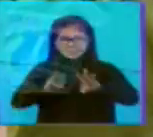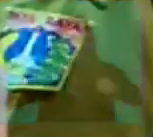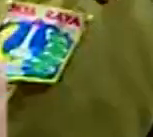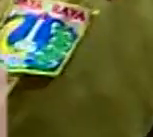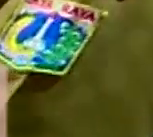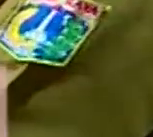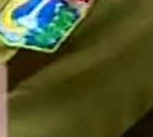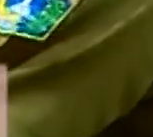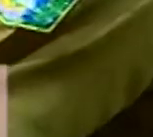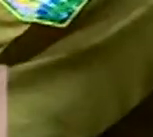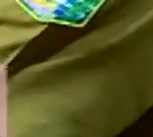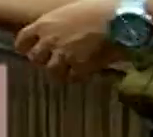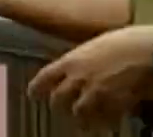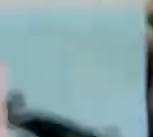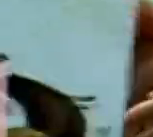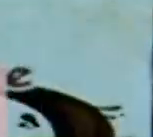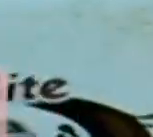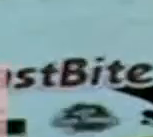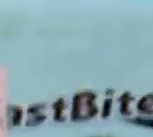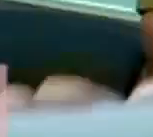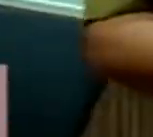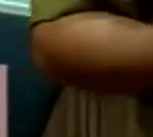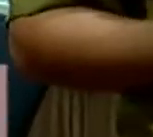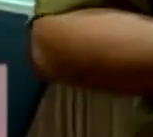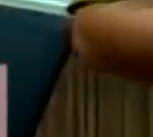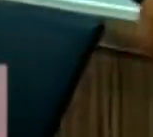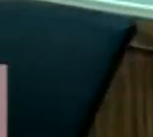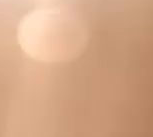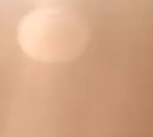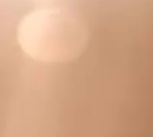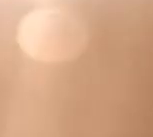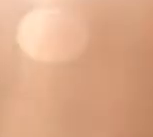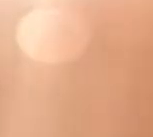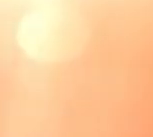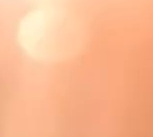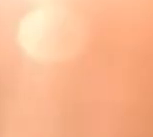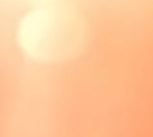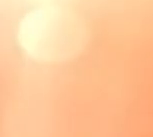memiliki resiko tinggi terpapar COVID-19. Tim Liputan iNews melaporkan.